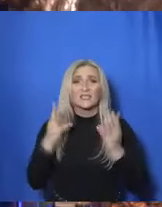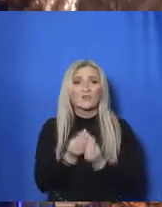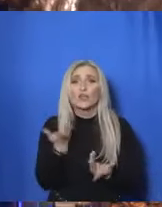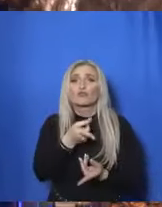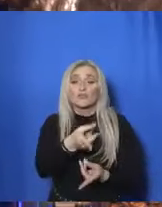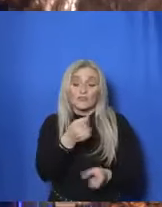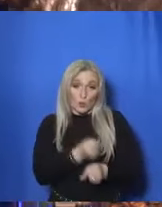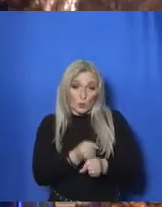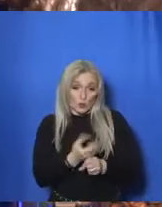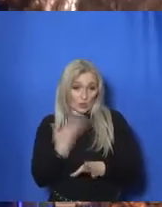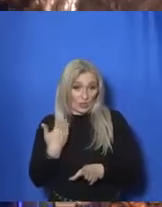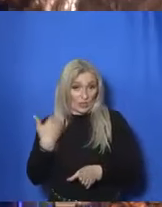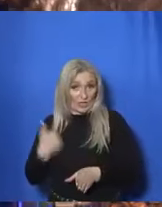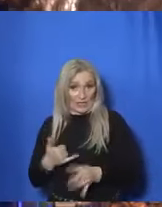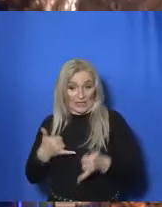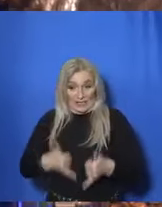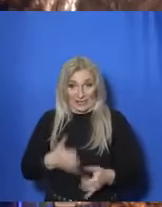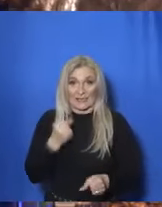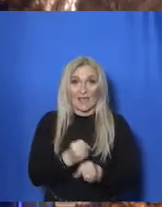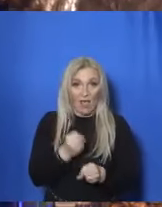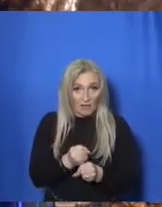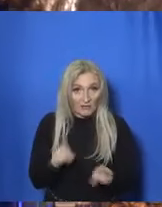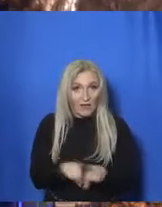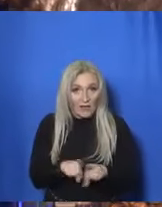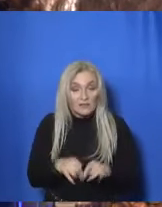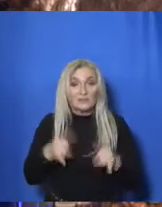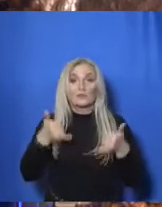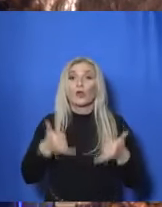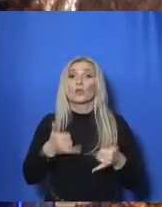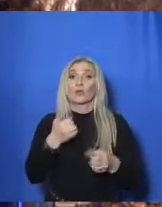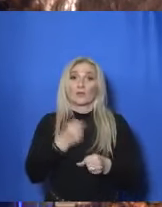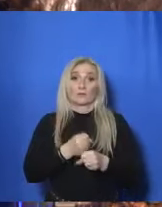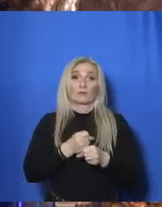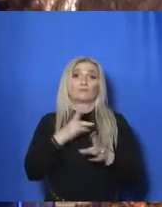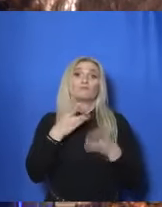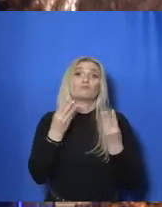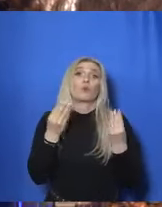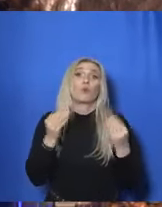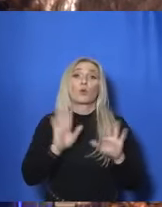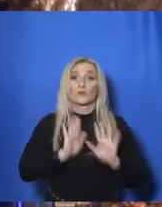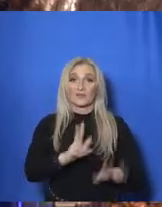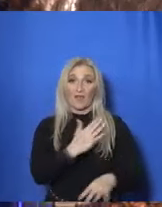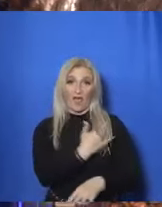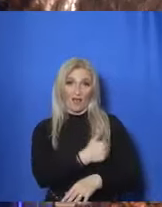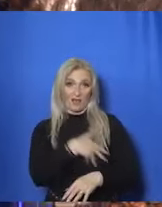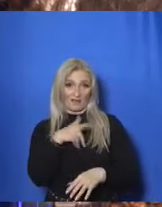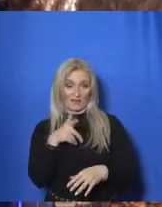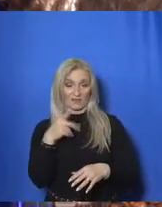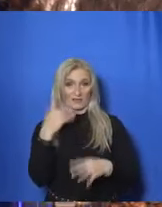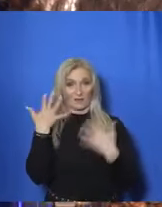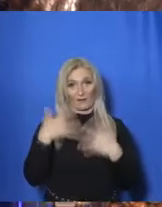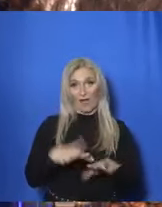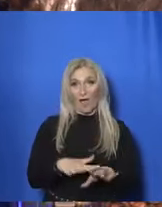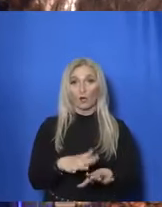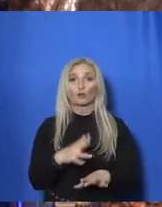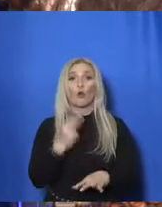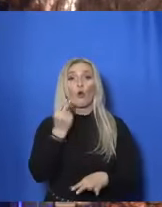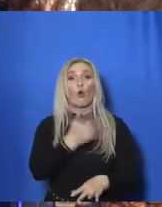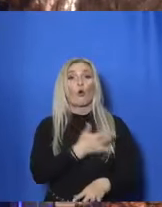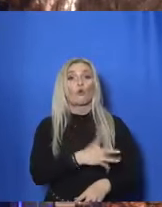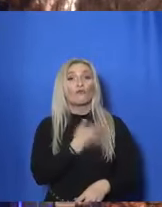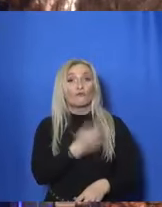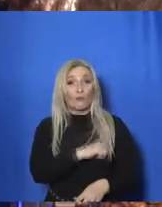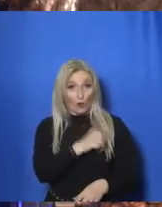što ste činili i činite, a činili ste i činite mnogo za hrvatski narod u Vojvodini, to jest Republici